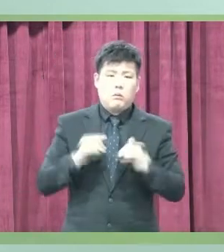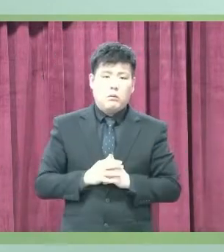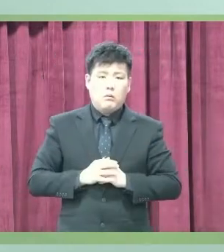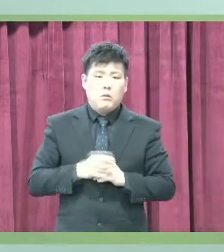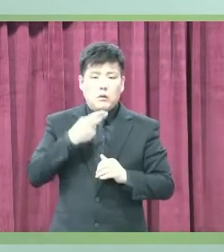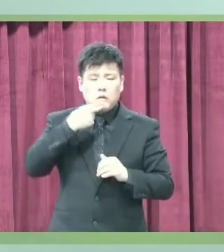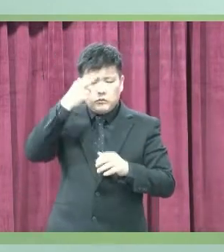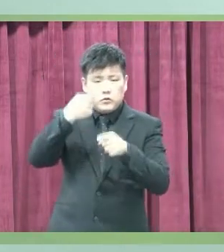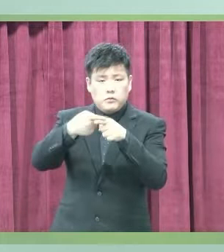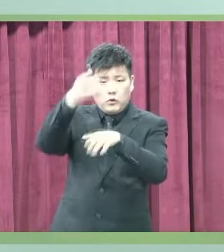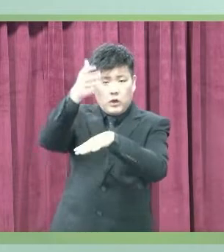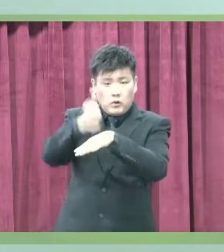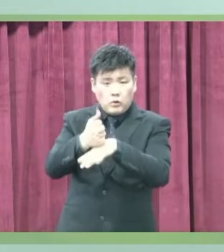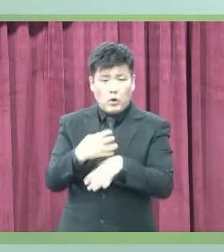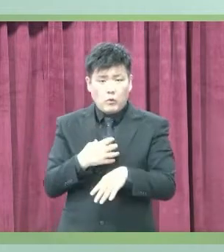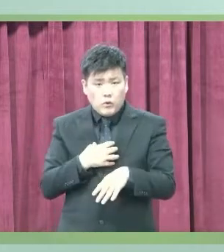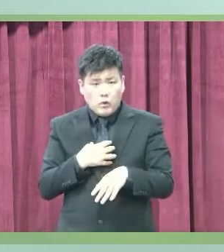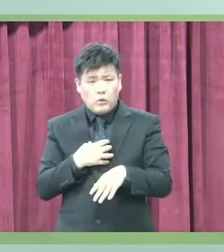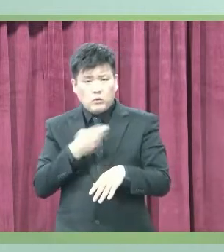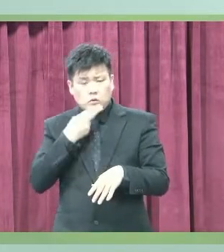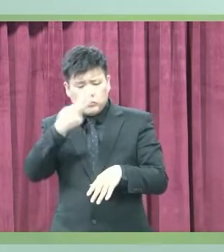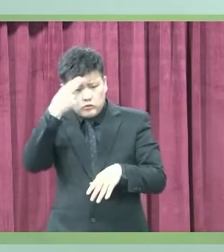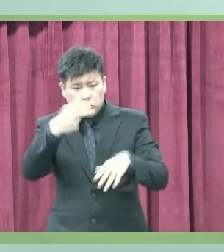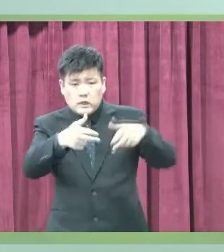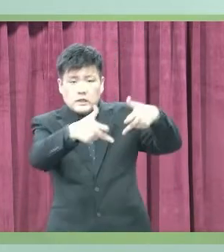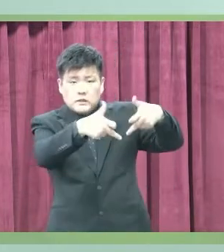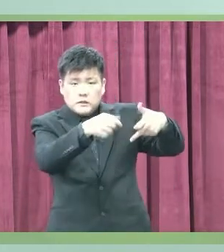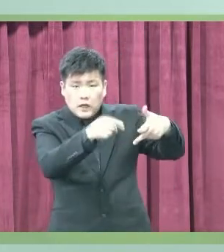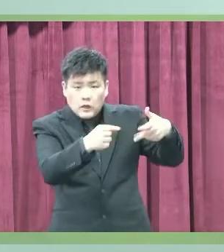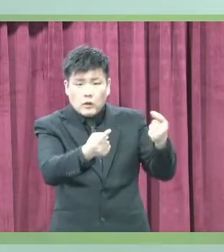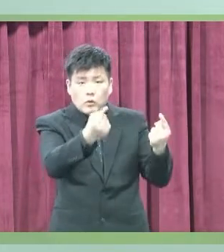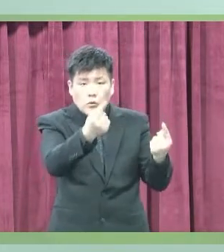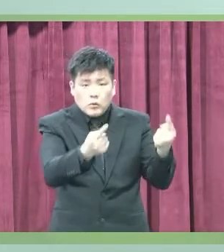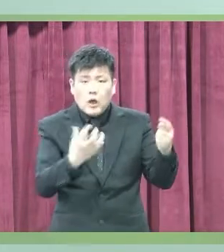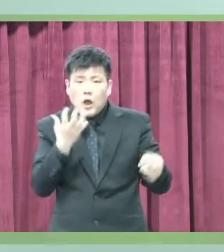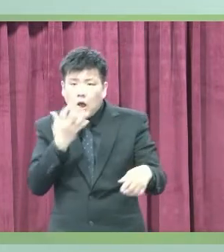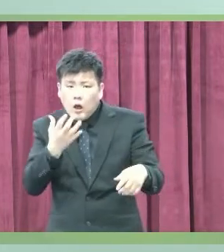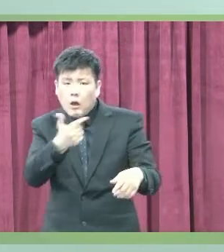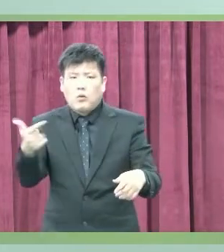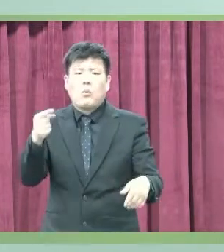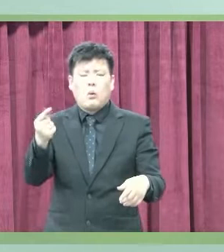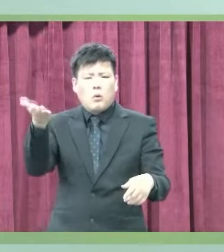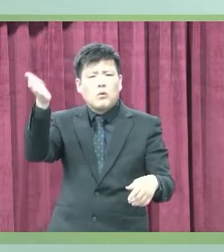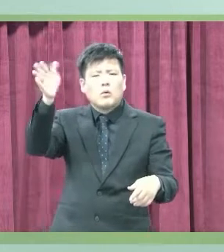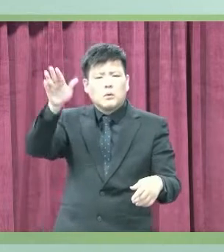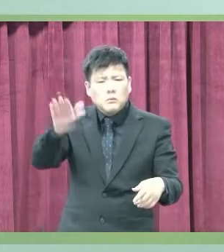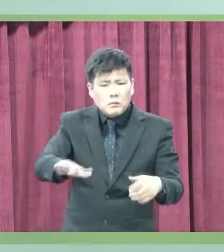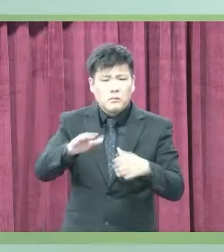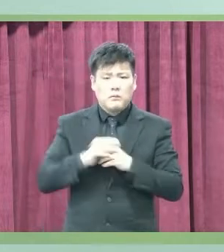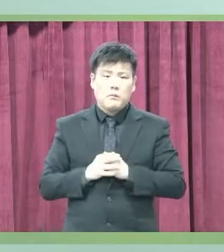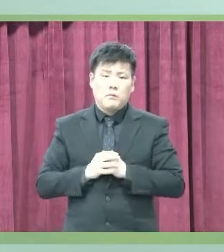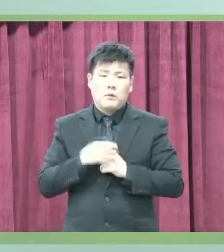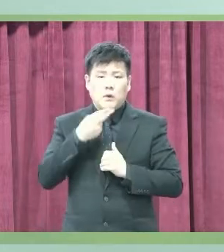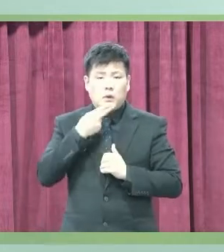음주 평가 결과 위험 음주자는 비장애인이 장애인보다 더 높은 비율을 차지하고 있지만